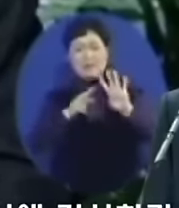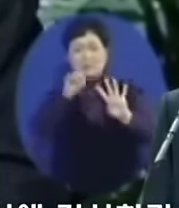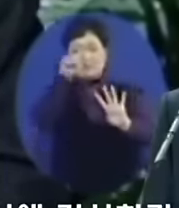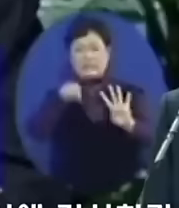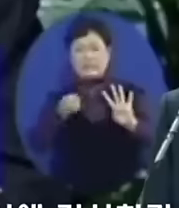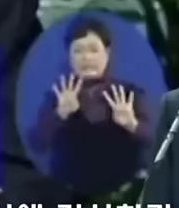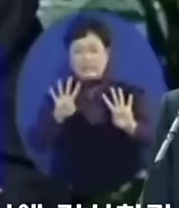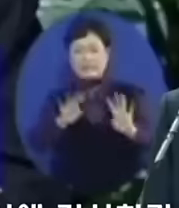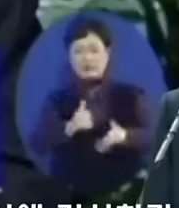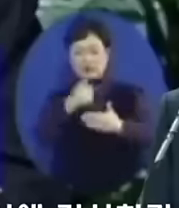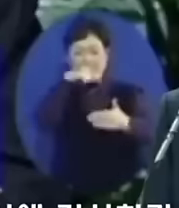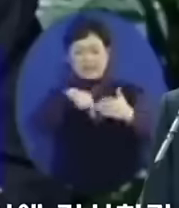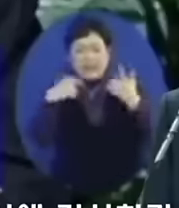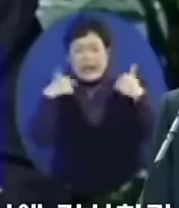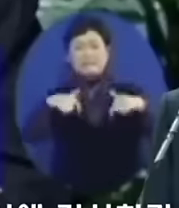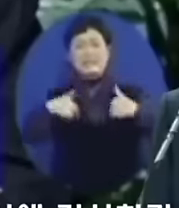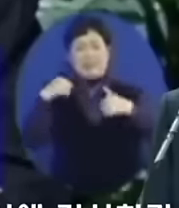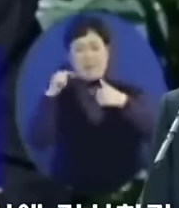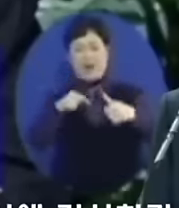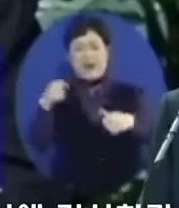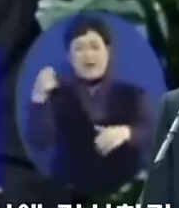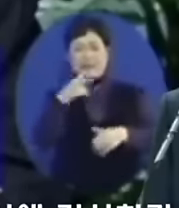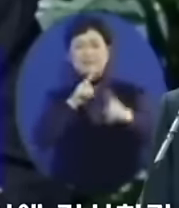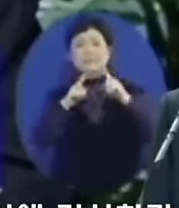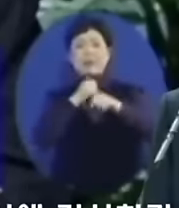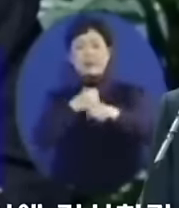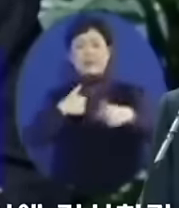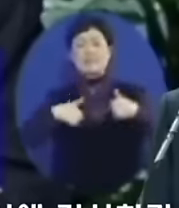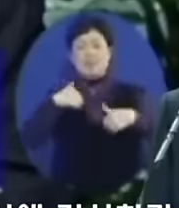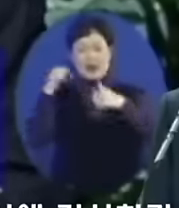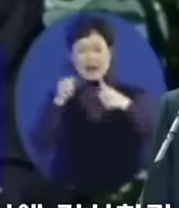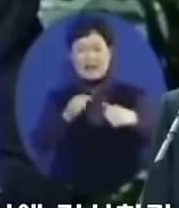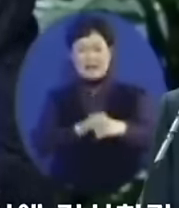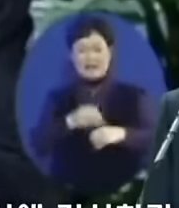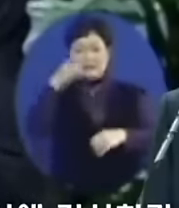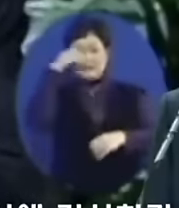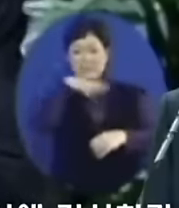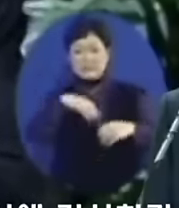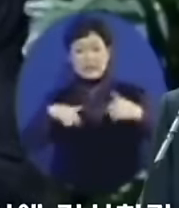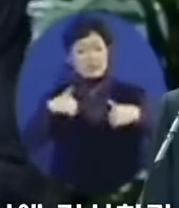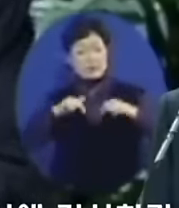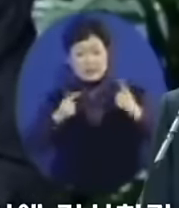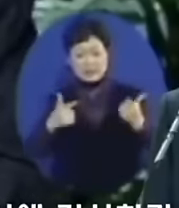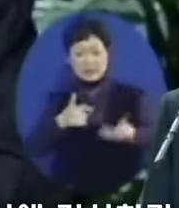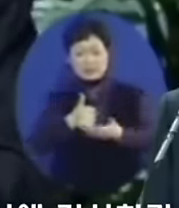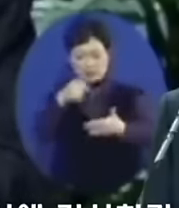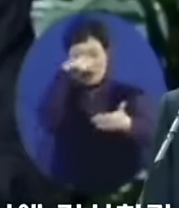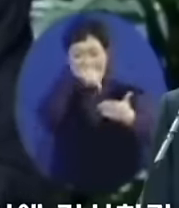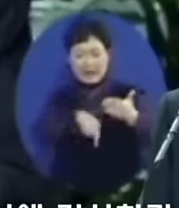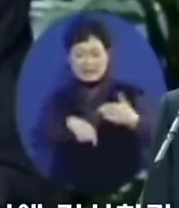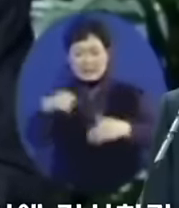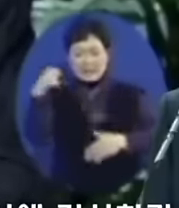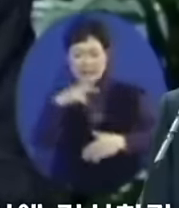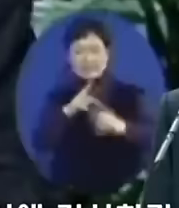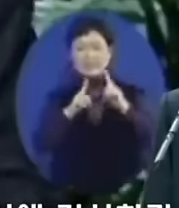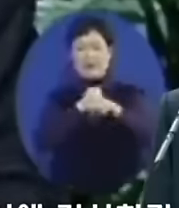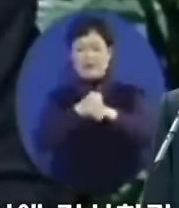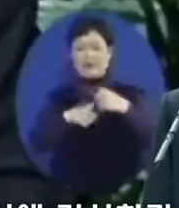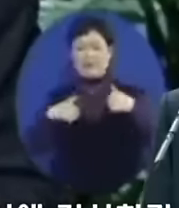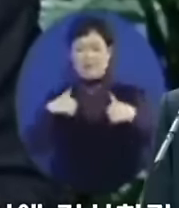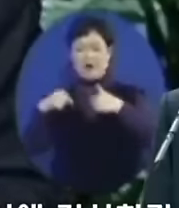주 안에서 항상 기뻐하라, 내가 다시 말하노니 기뻐하라. 그냥 기뻐하라는 것이 아니라 주 안에서 다시 말하노니